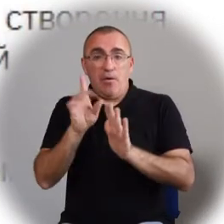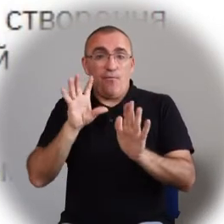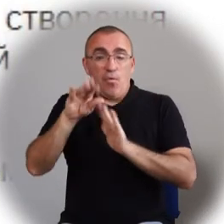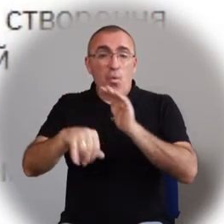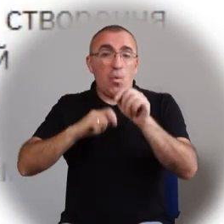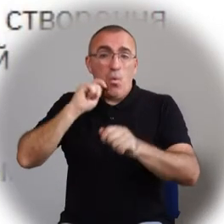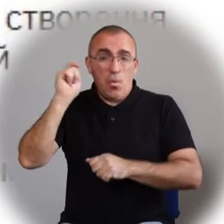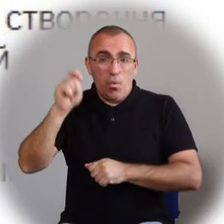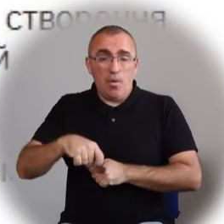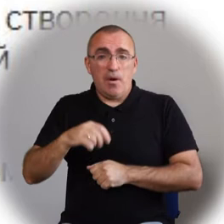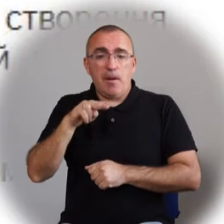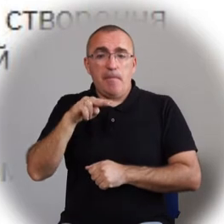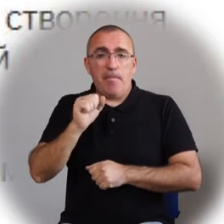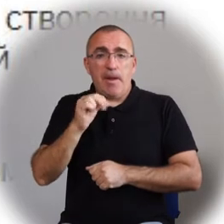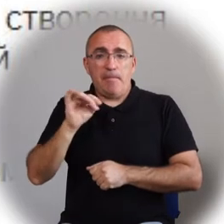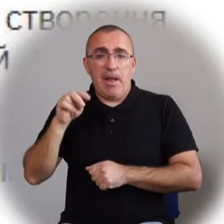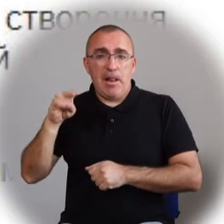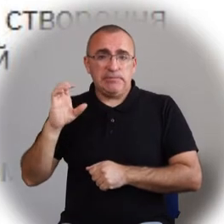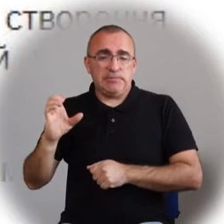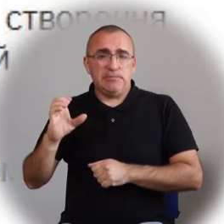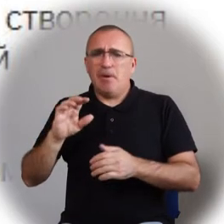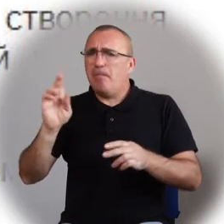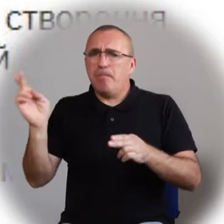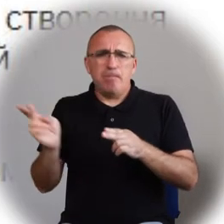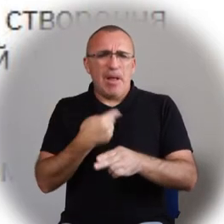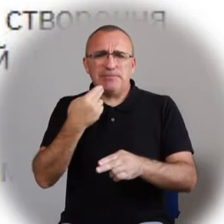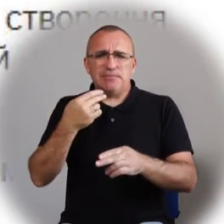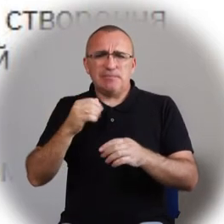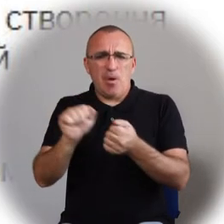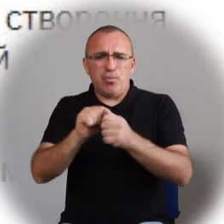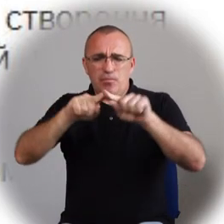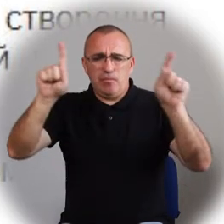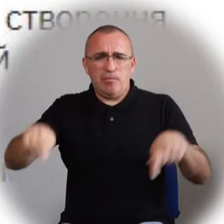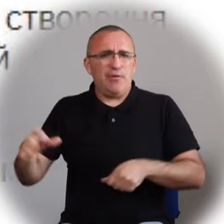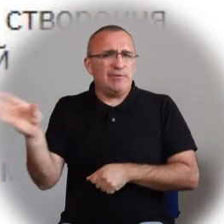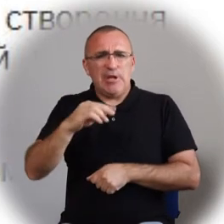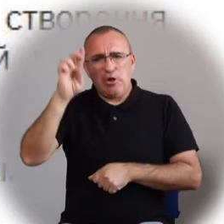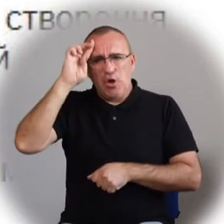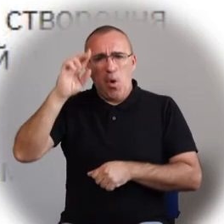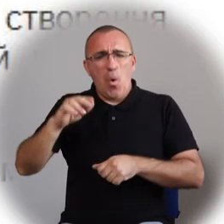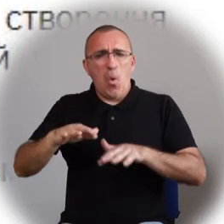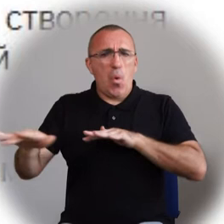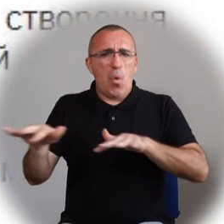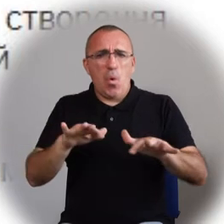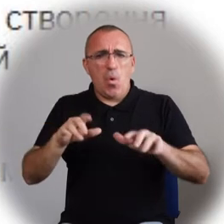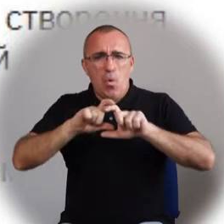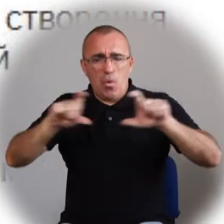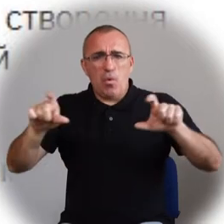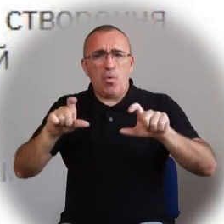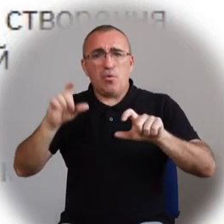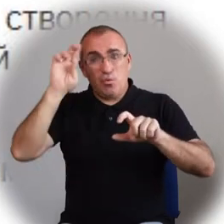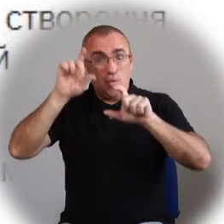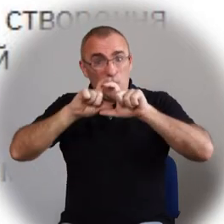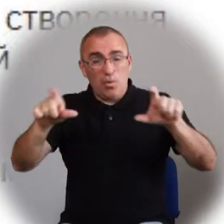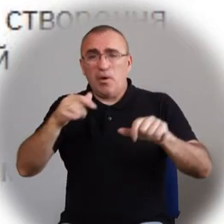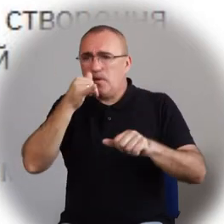«2021 рік стане початком входження країни у режим paperless». Тобто ніяких більше паперів. Це стосується всіх державних органів.